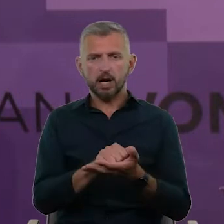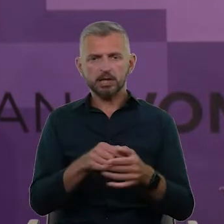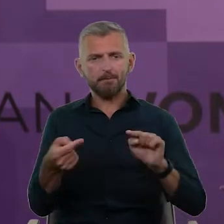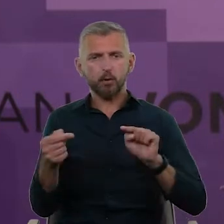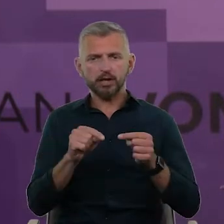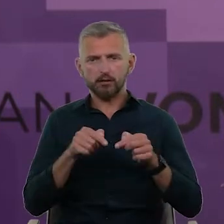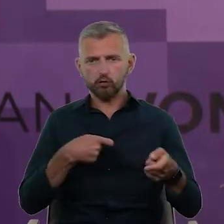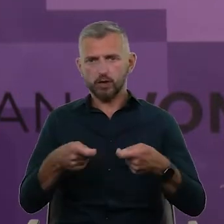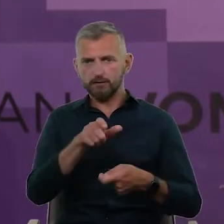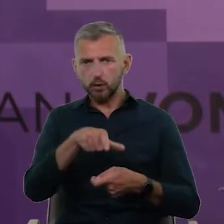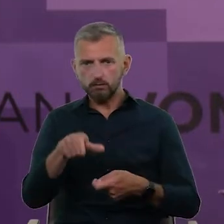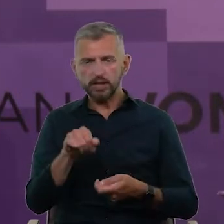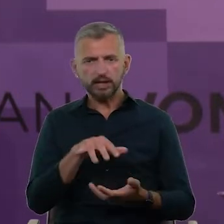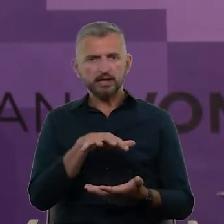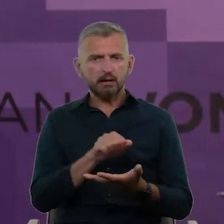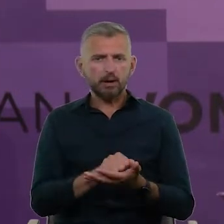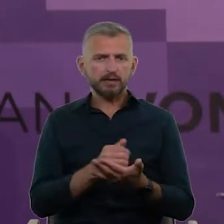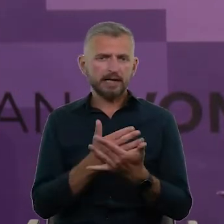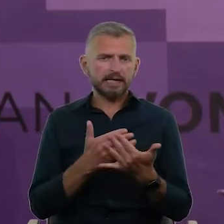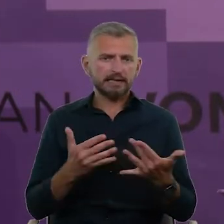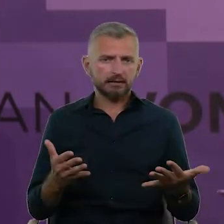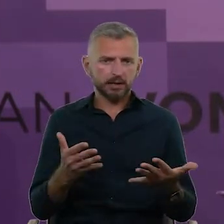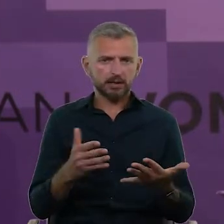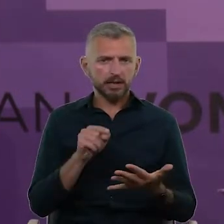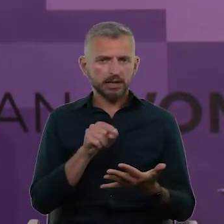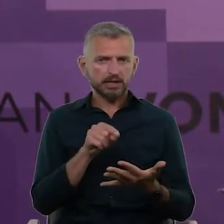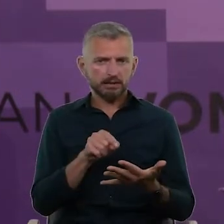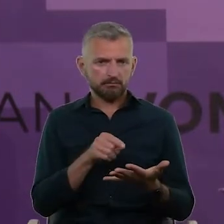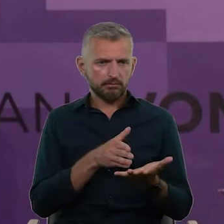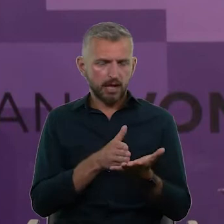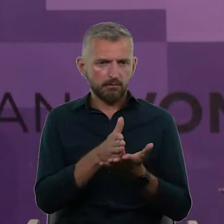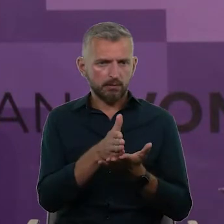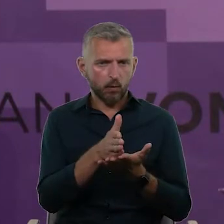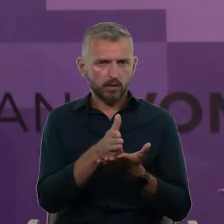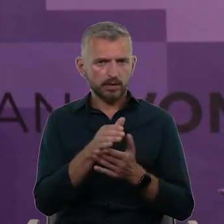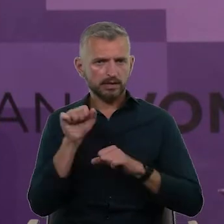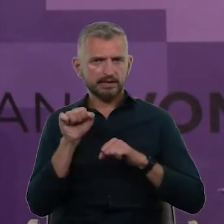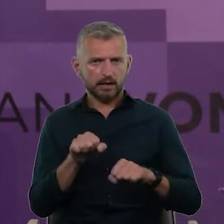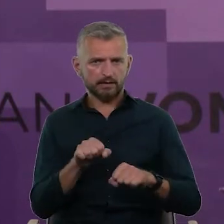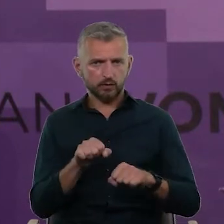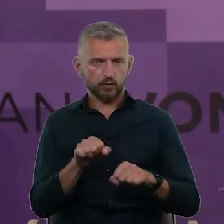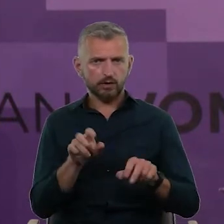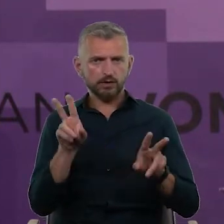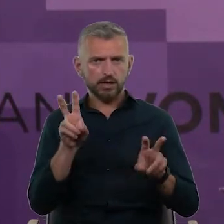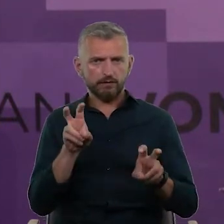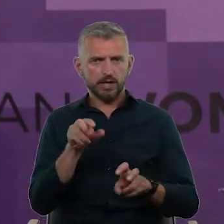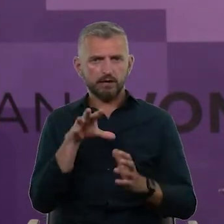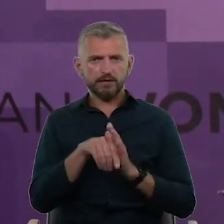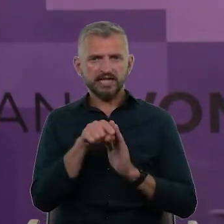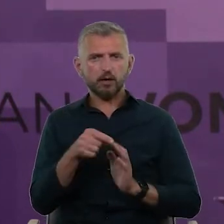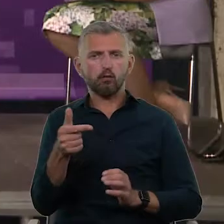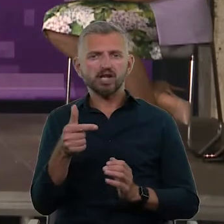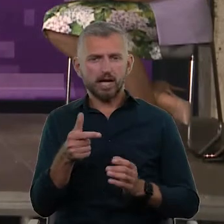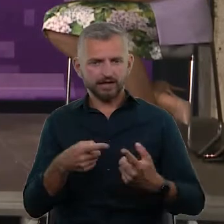людьми і займається різними цими, цим напрямок захисту, називається в цій гуманітарній